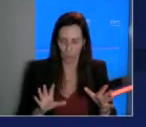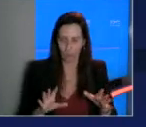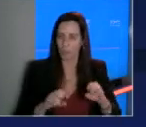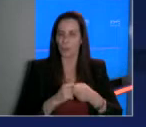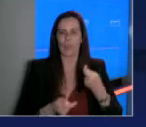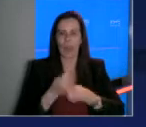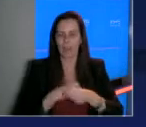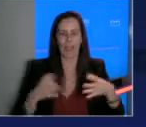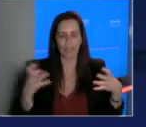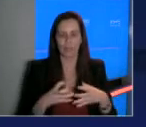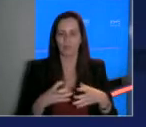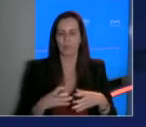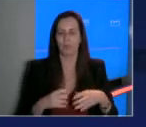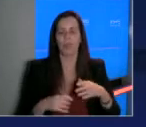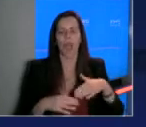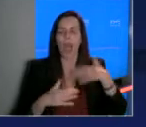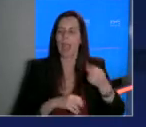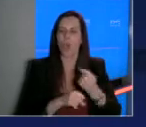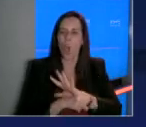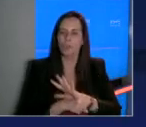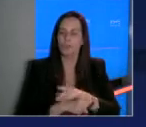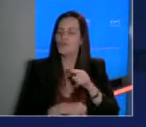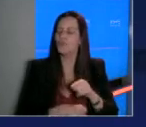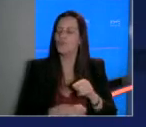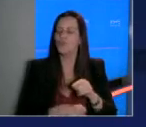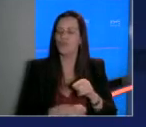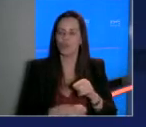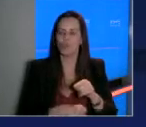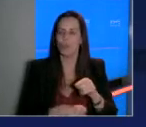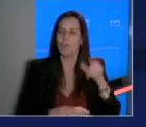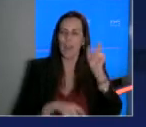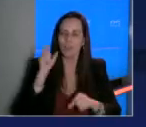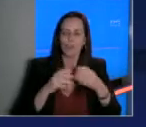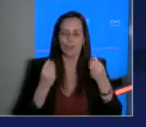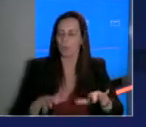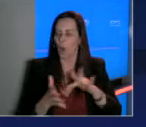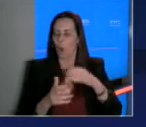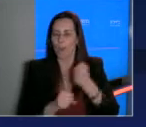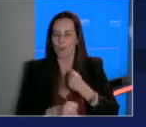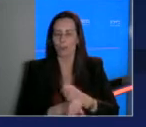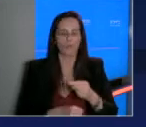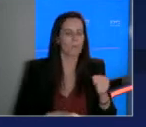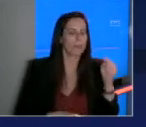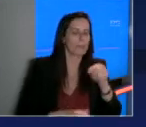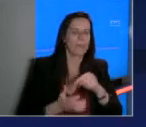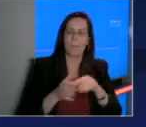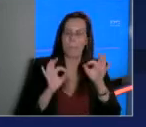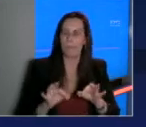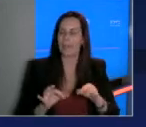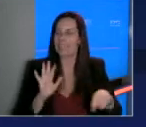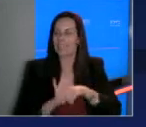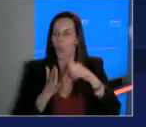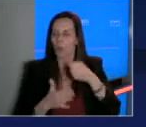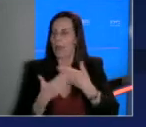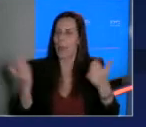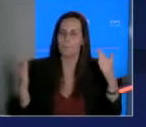משבר כלכלי חברתי שיבוא ביום שאחרי הקורונה, שהוא מגיע מאנשים שאיבדו את מקום עבודתם, שהוא מגיע מבאמת גירעון שאנחנו